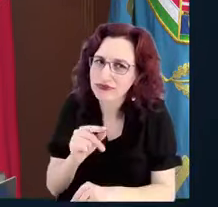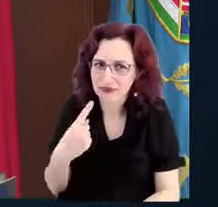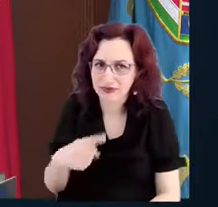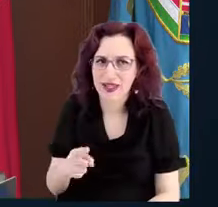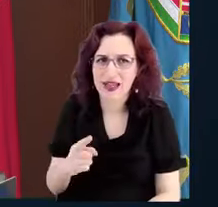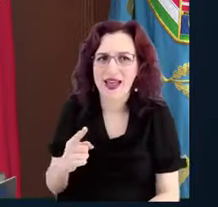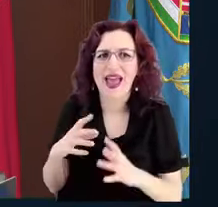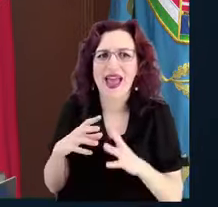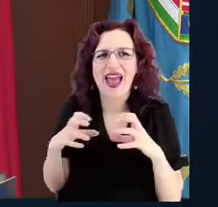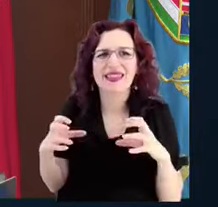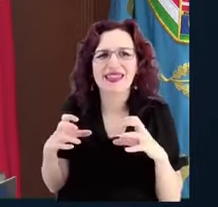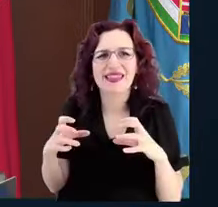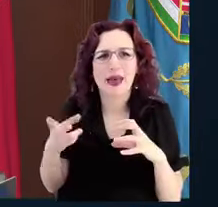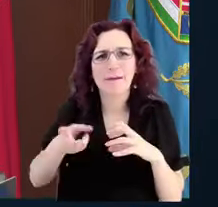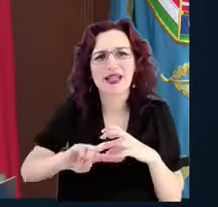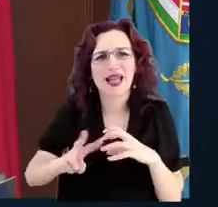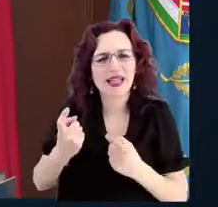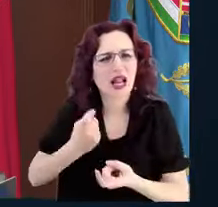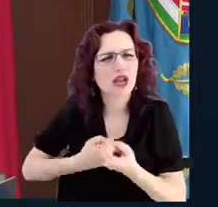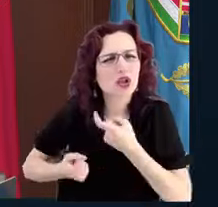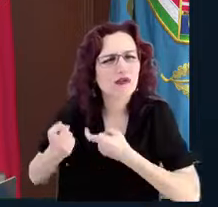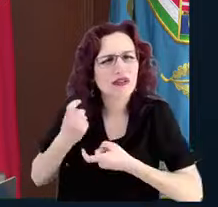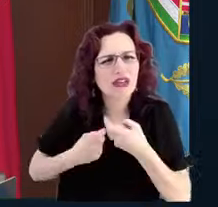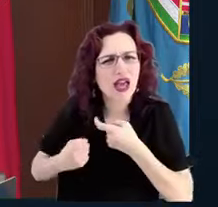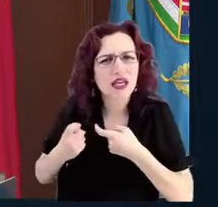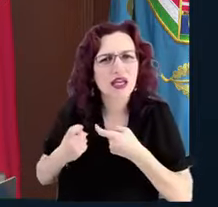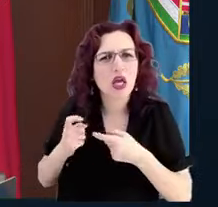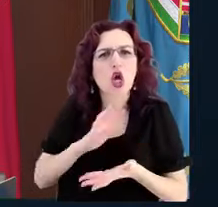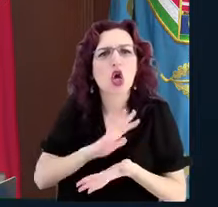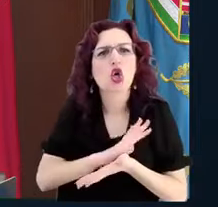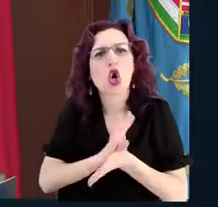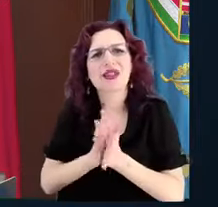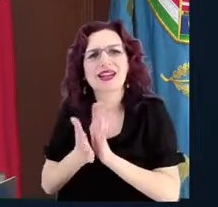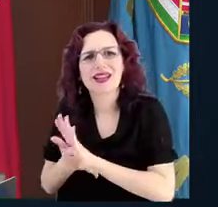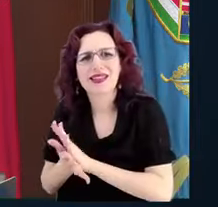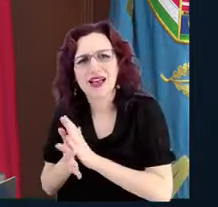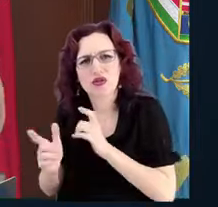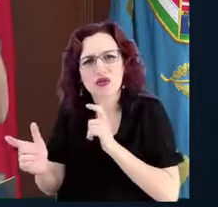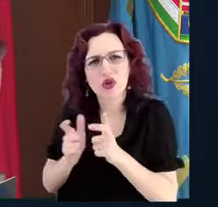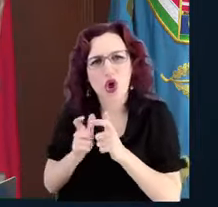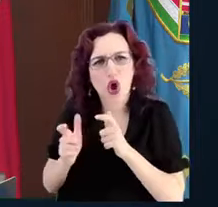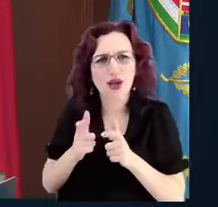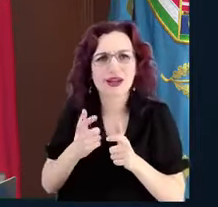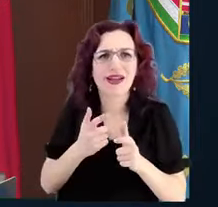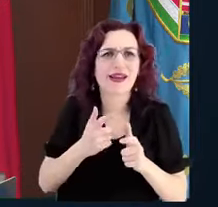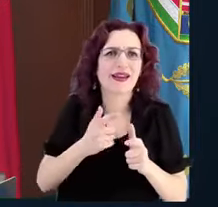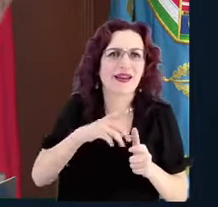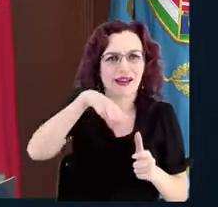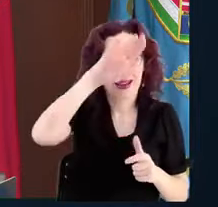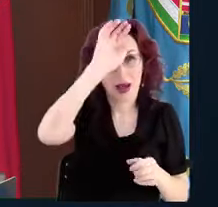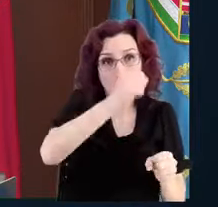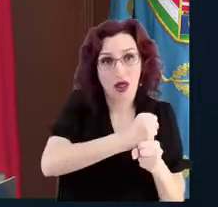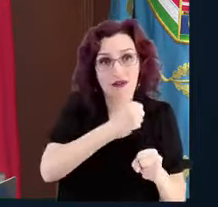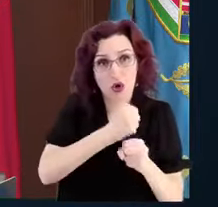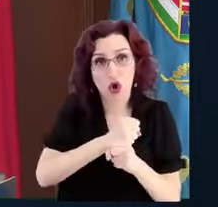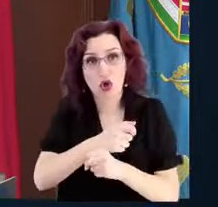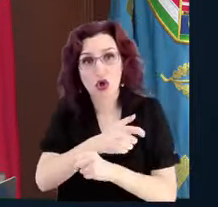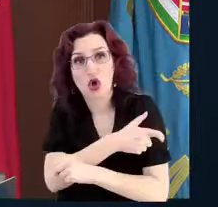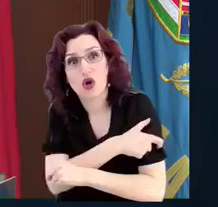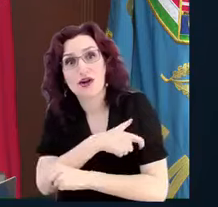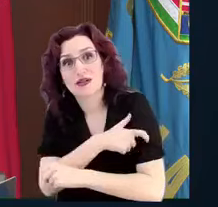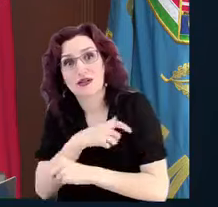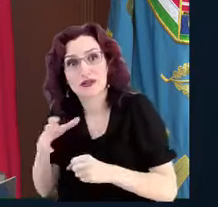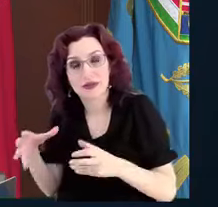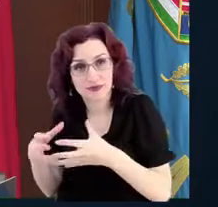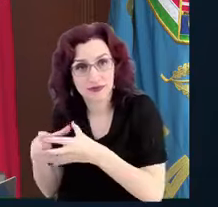figlio della contrattazione che le parti datoriali e organizzazioni sindacali sviluppano a livello nazionale e nel nostro